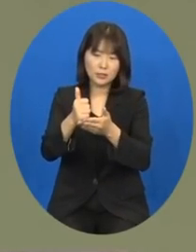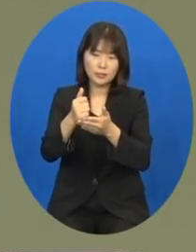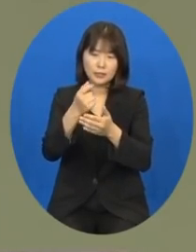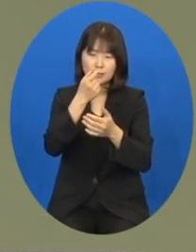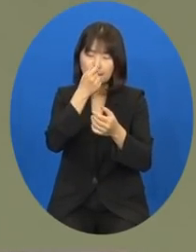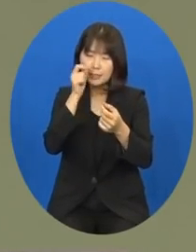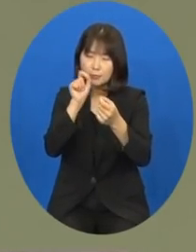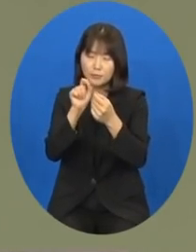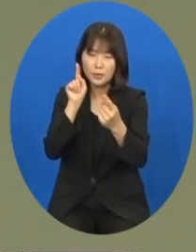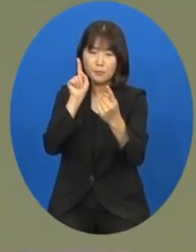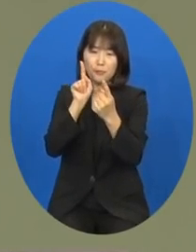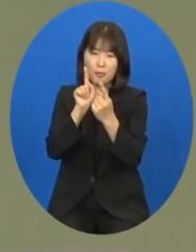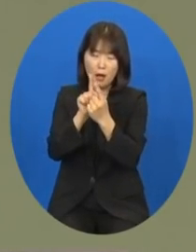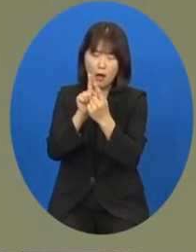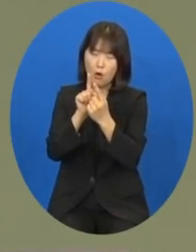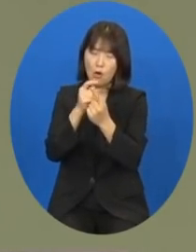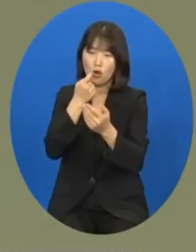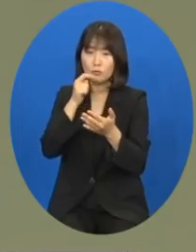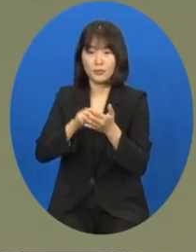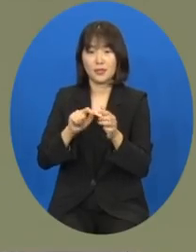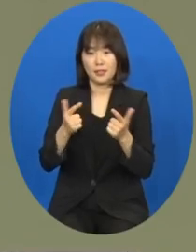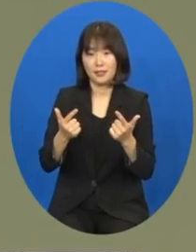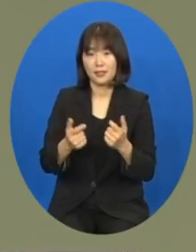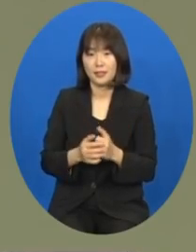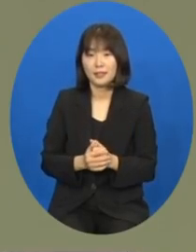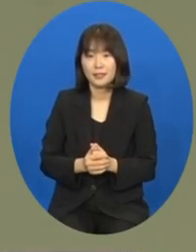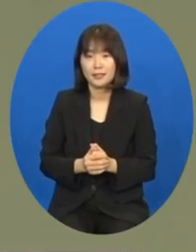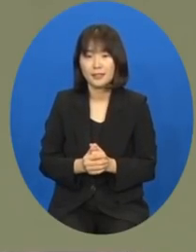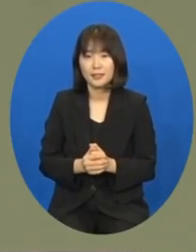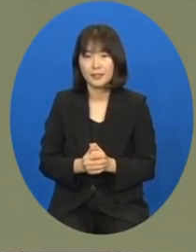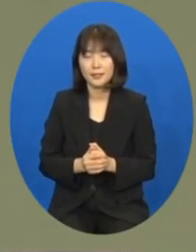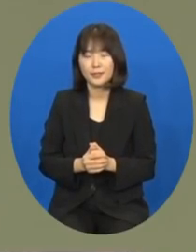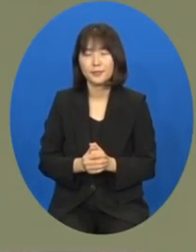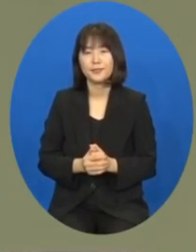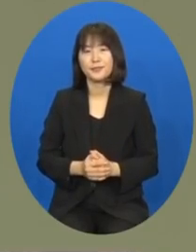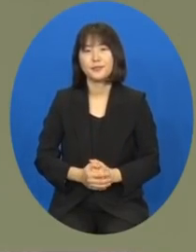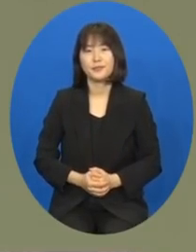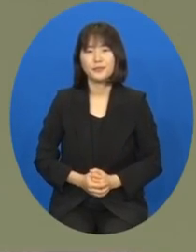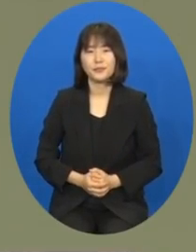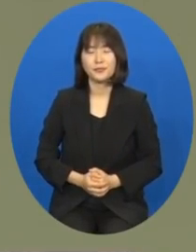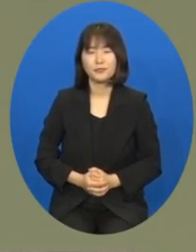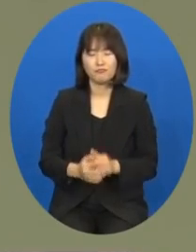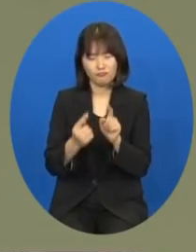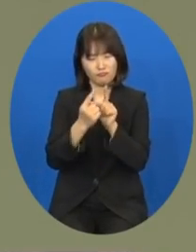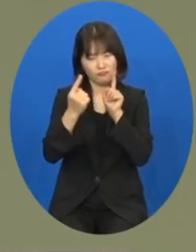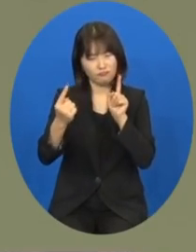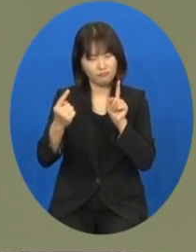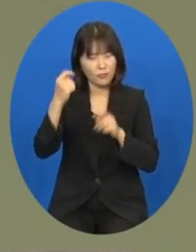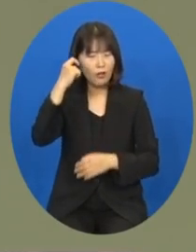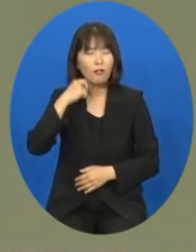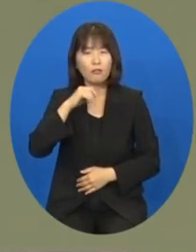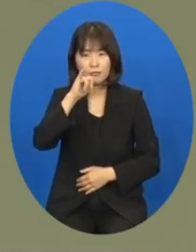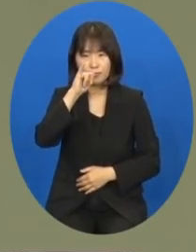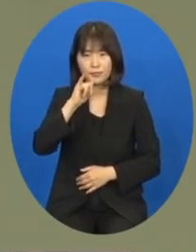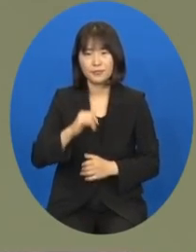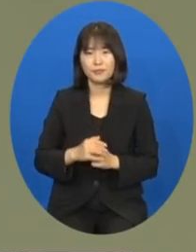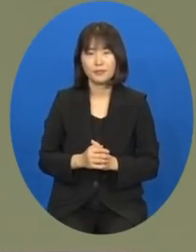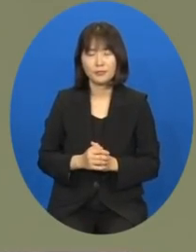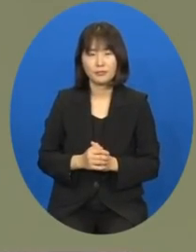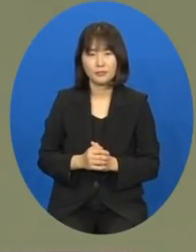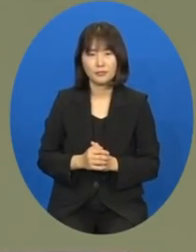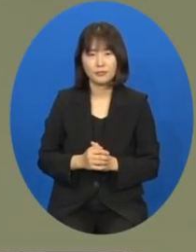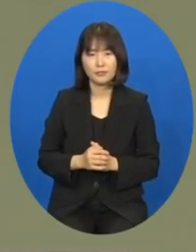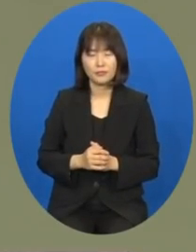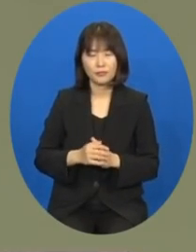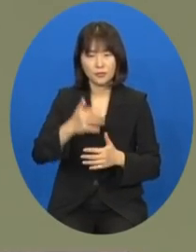어느 정도 에게 거리감이 있습니다 뭐 그것을 극복하고자 힘들긴 하겠지만 거리감이 있어요 물론 영상 때문에